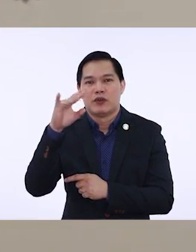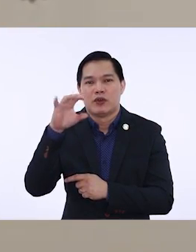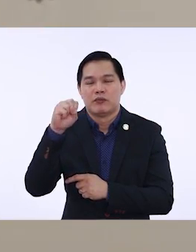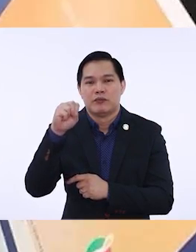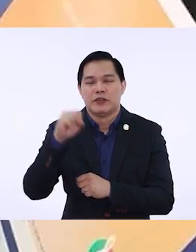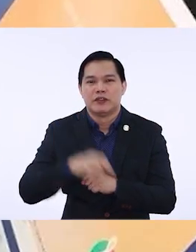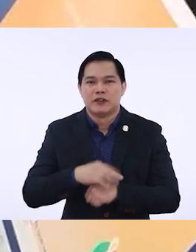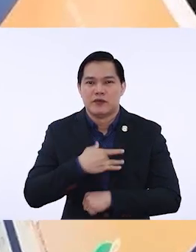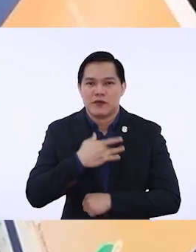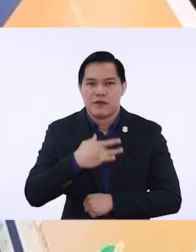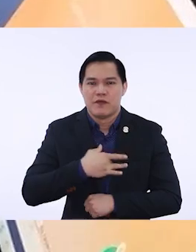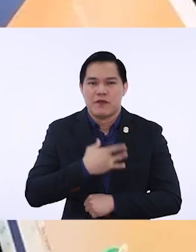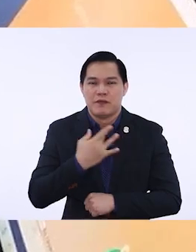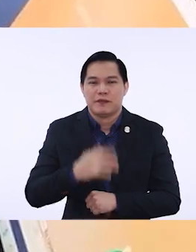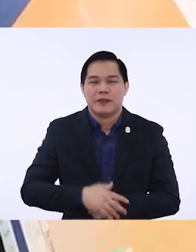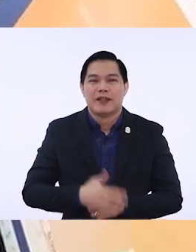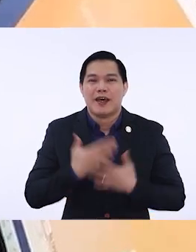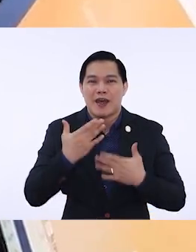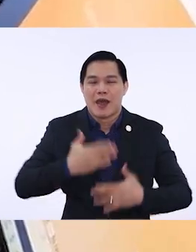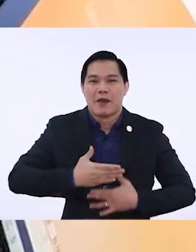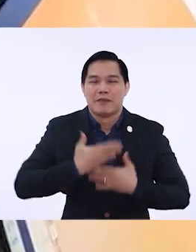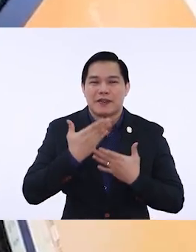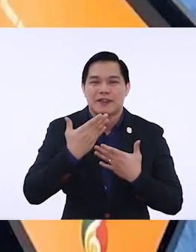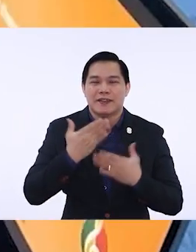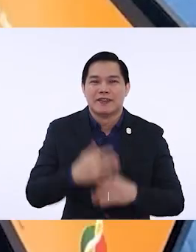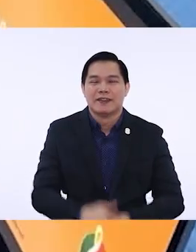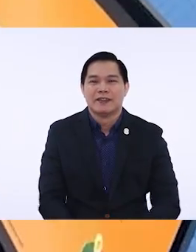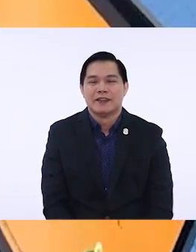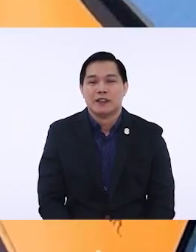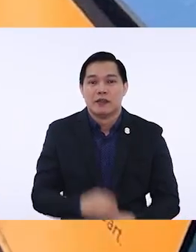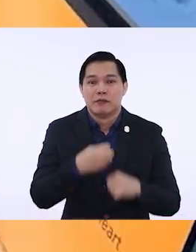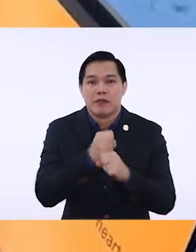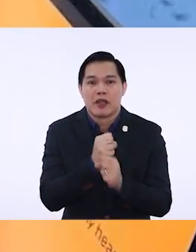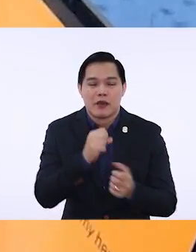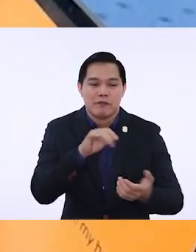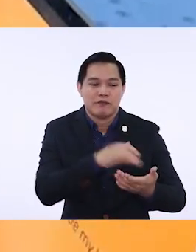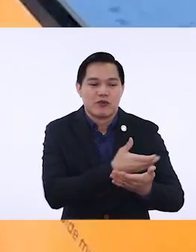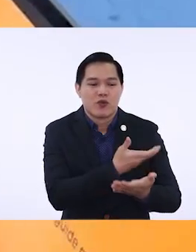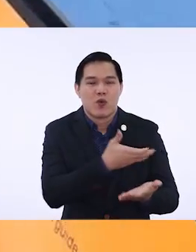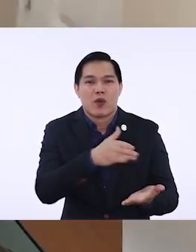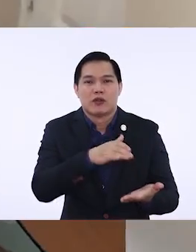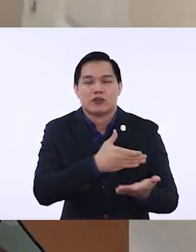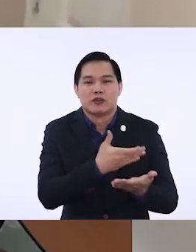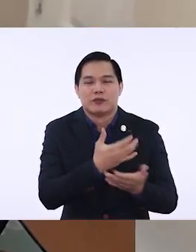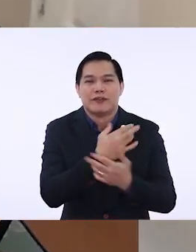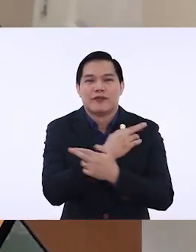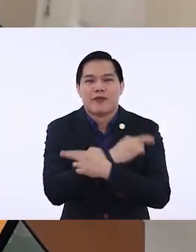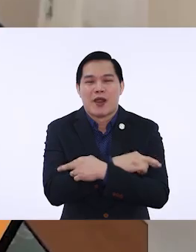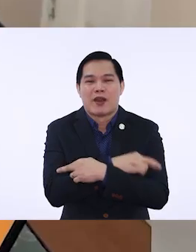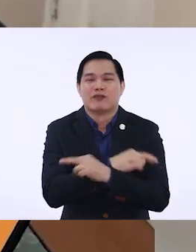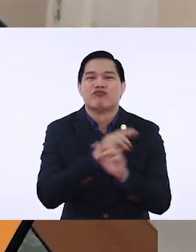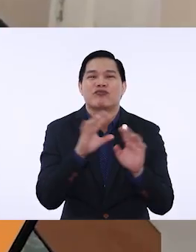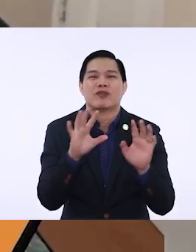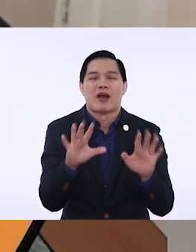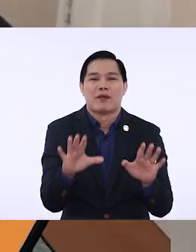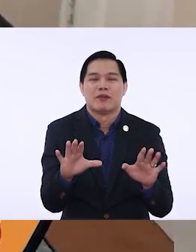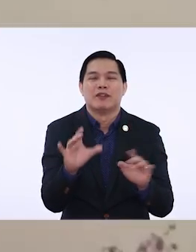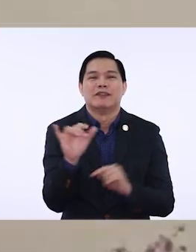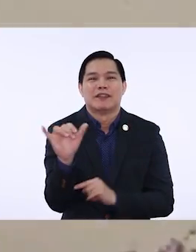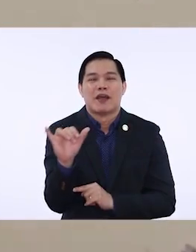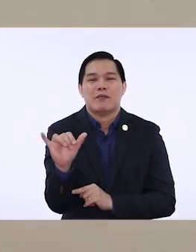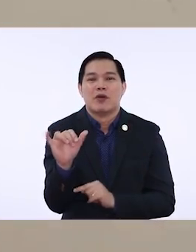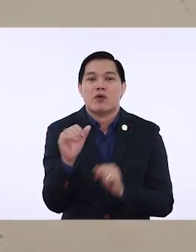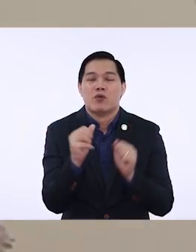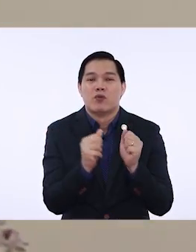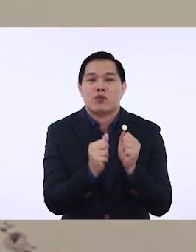anyone feel uplifted and happy. Making music in any form is relaxing as well.